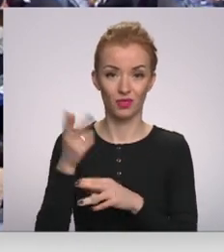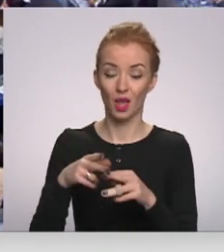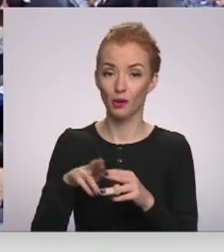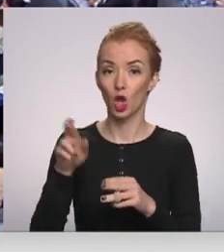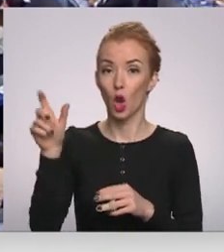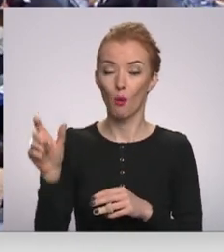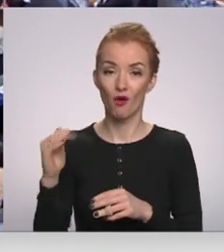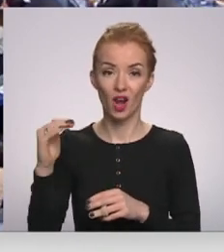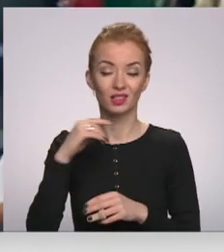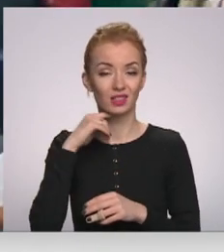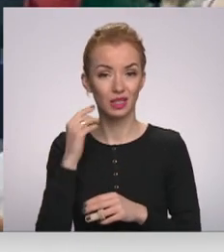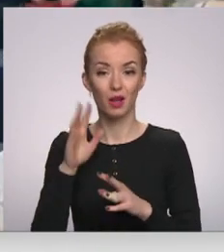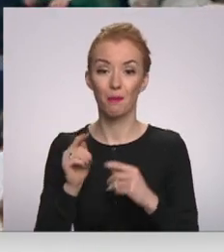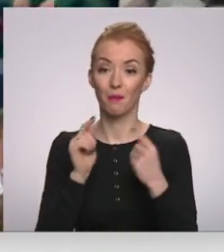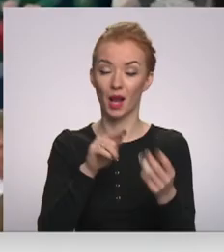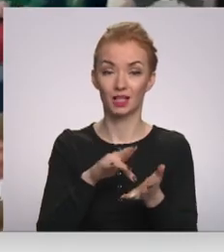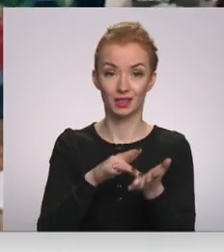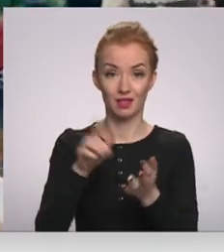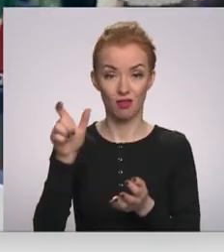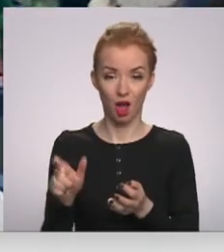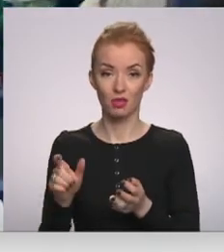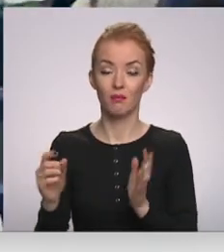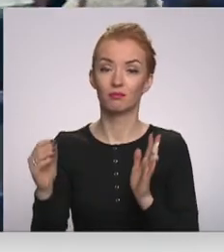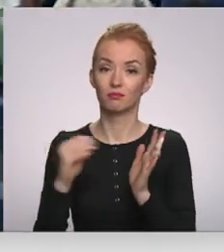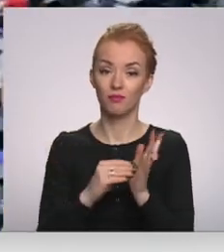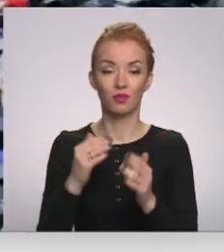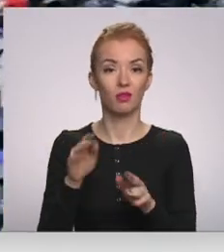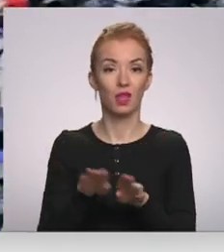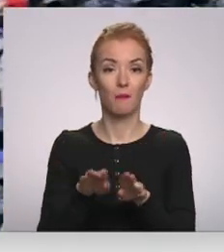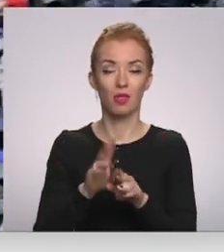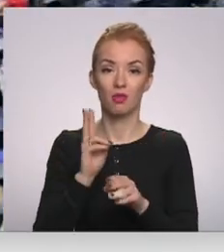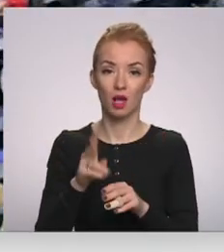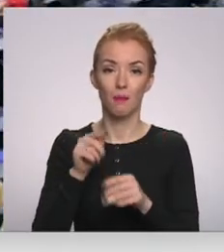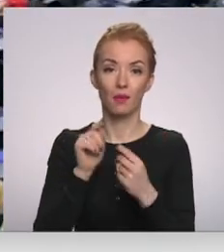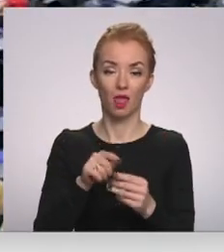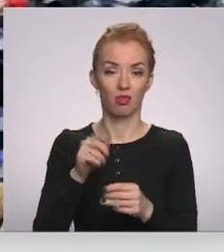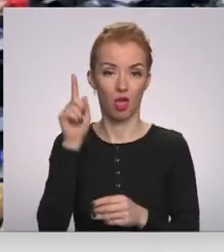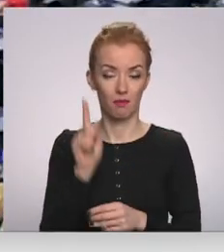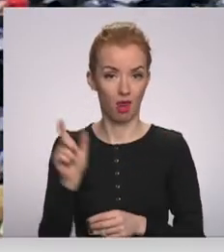vēlas panākt, lai vēršanās pret čigāniem likumdošanā tiktu vērtēta tāpat kā antisemītisms.